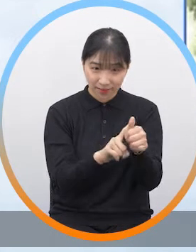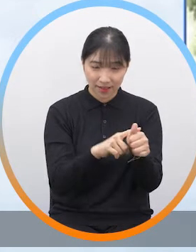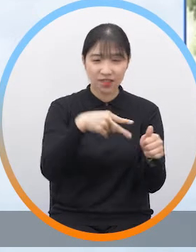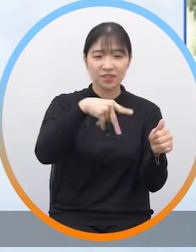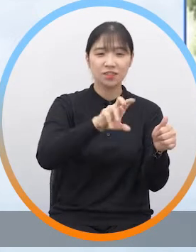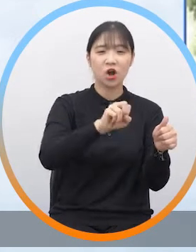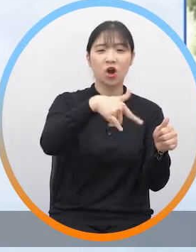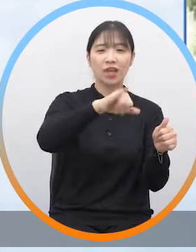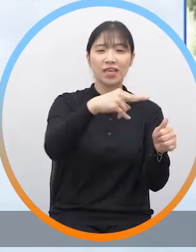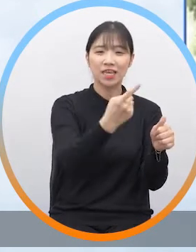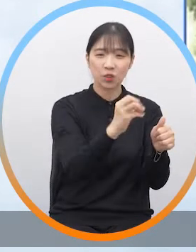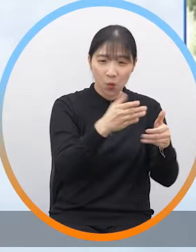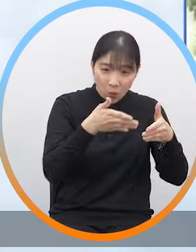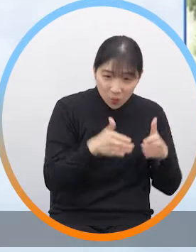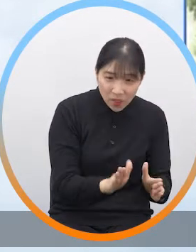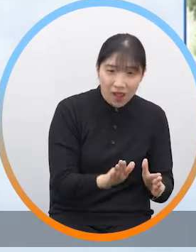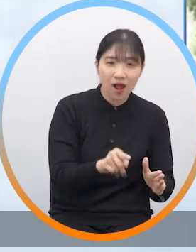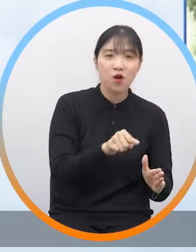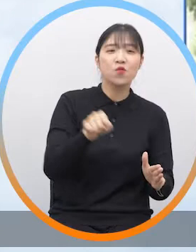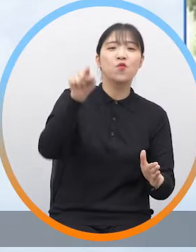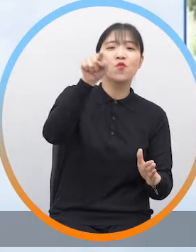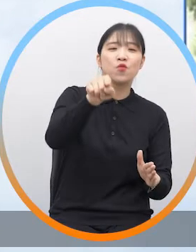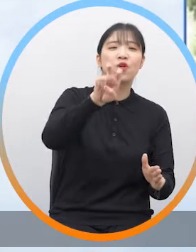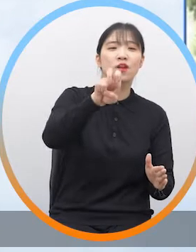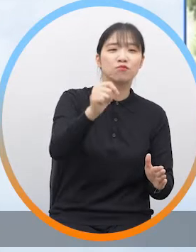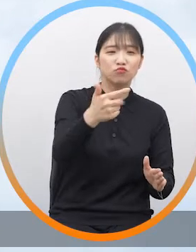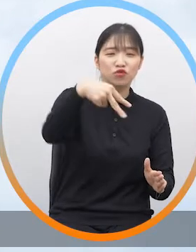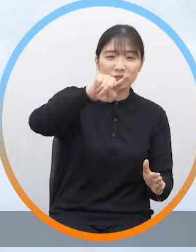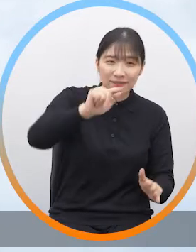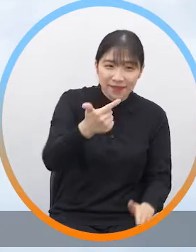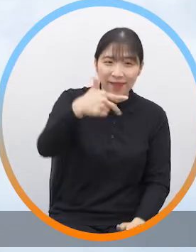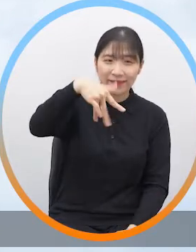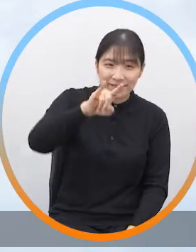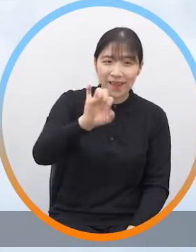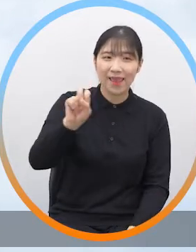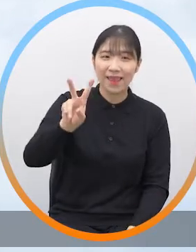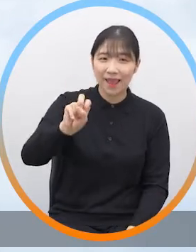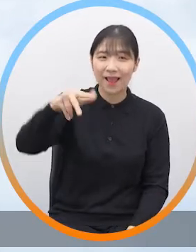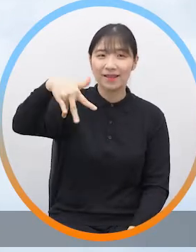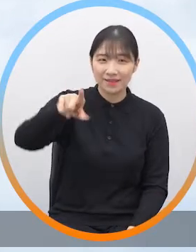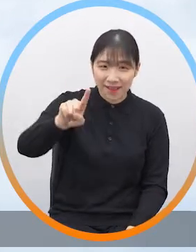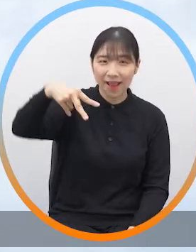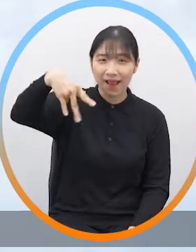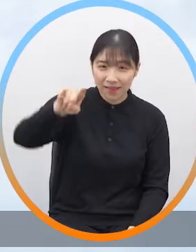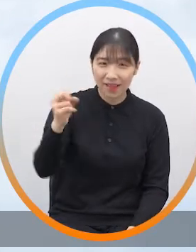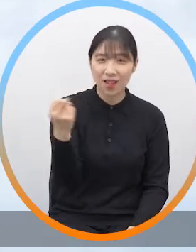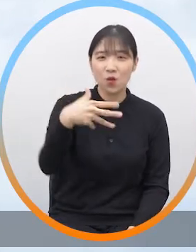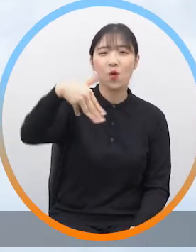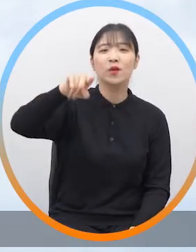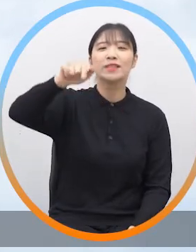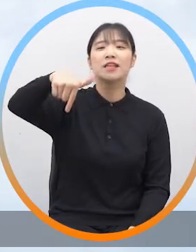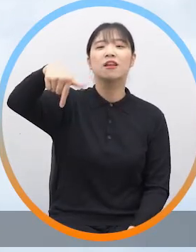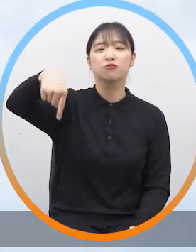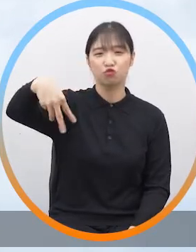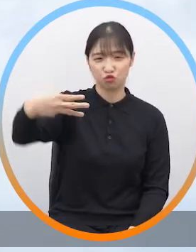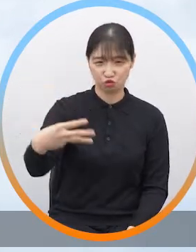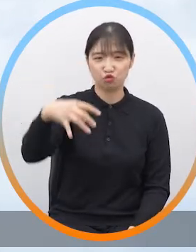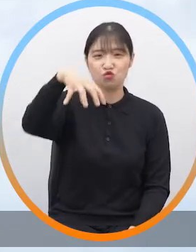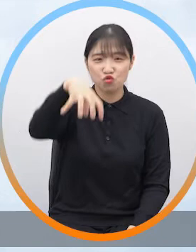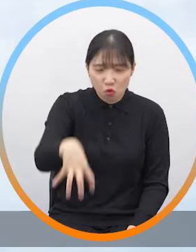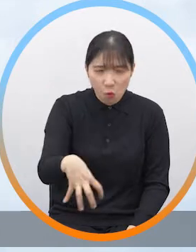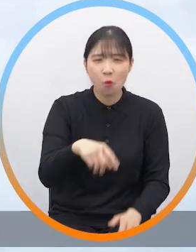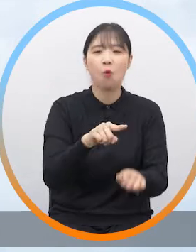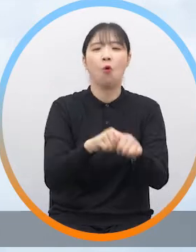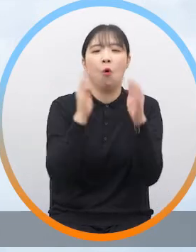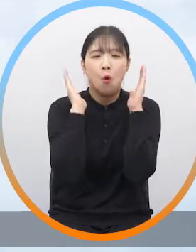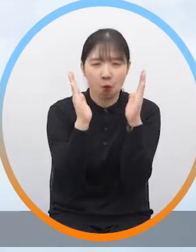태어나서 바로 그 윗부분에 있는 문산제와 양사제 그리고 채굴에서 공부를 했다. 바로 그곳이